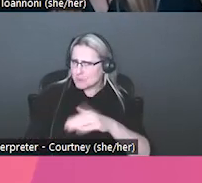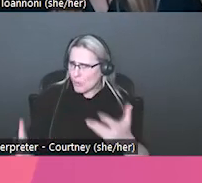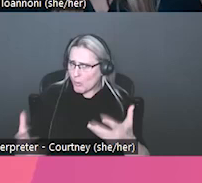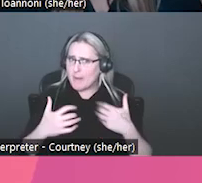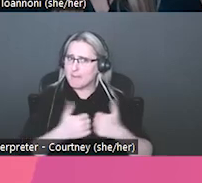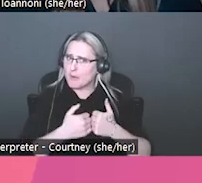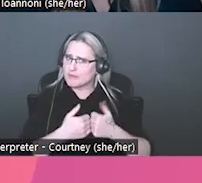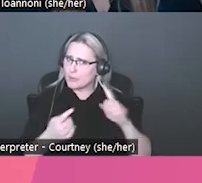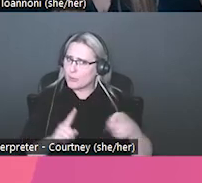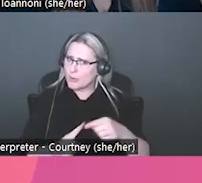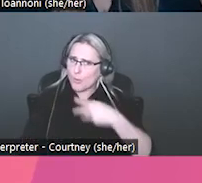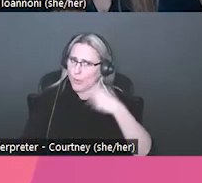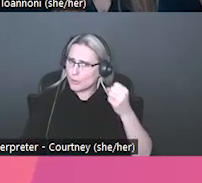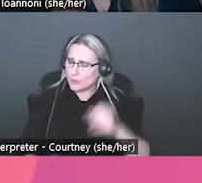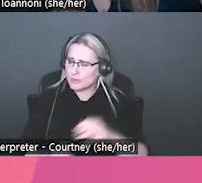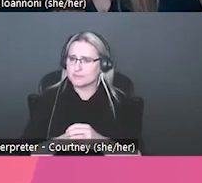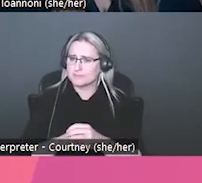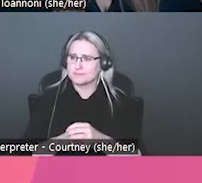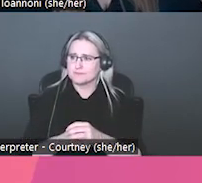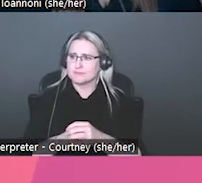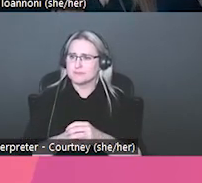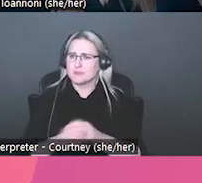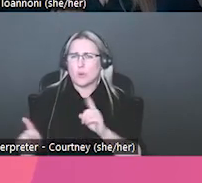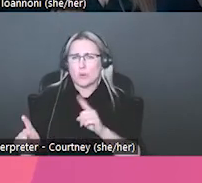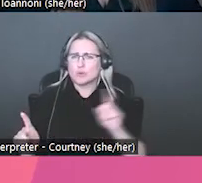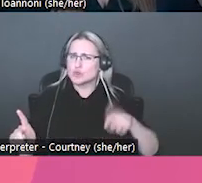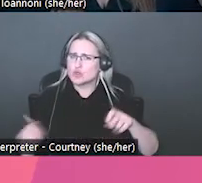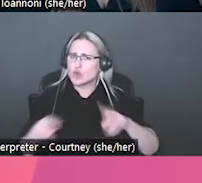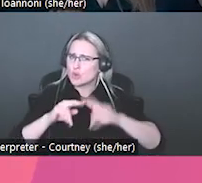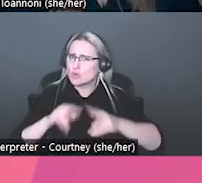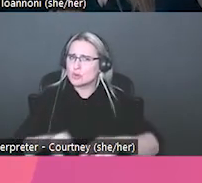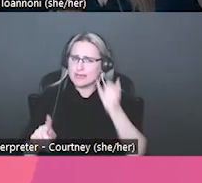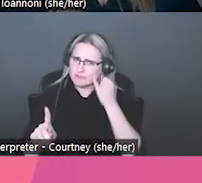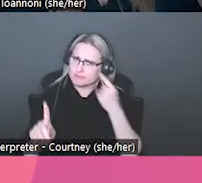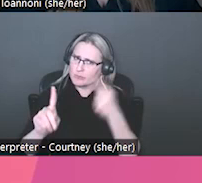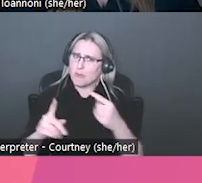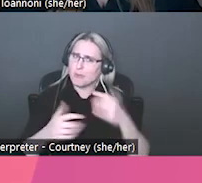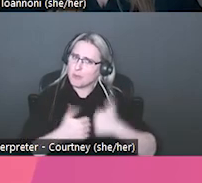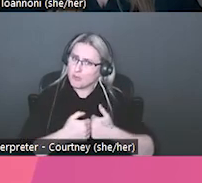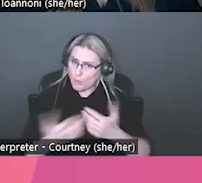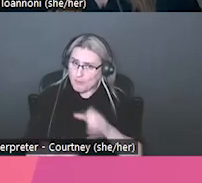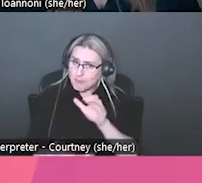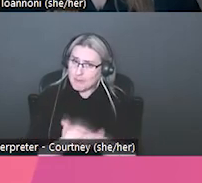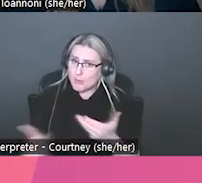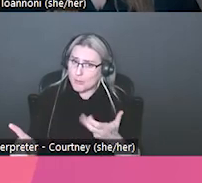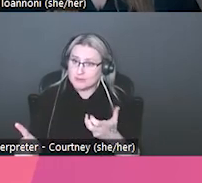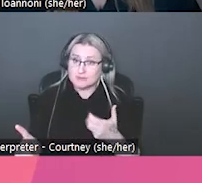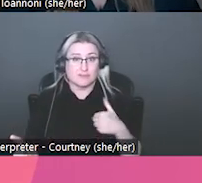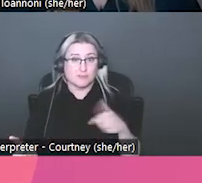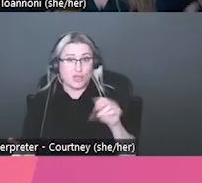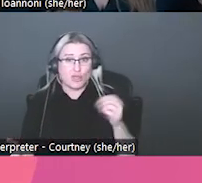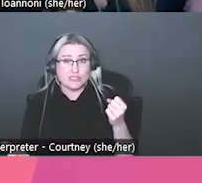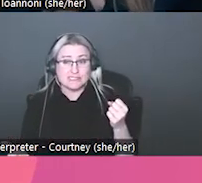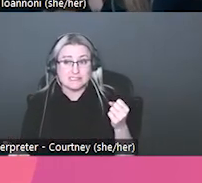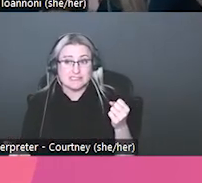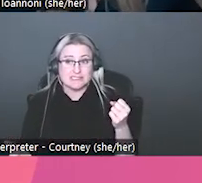mes fréquentations. Par exemple, ma mère me demandait, et tu ne veux pas avoir un chum quand tu seras plus âgé? Tu ne veux pas te marier quand tu seras plus vieille?